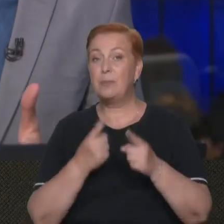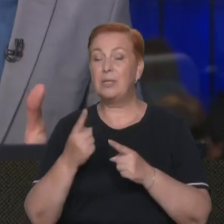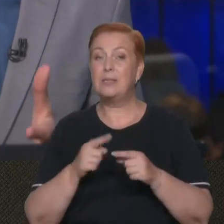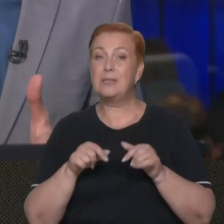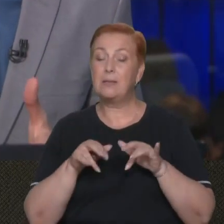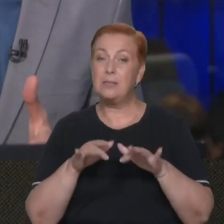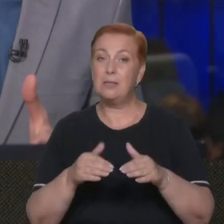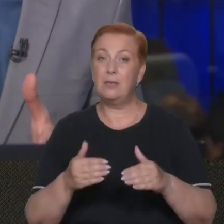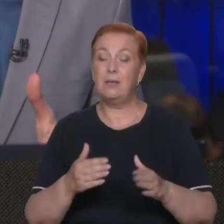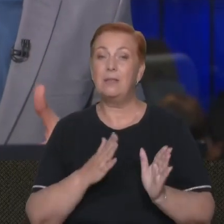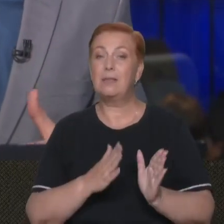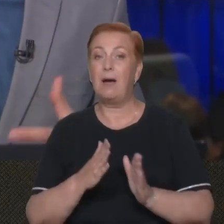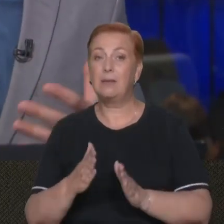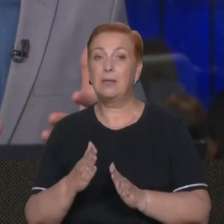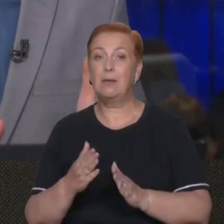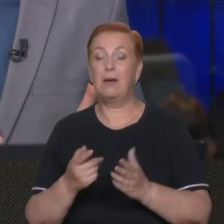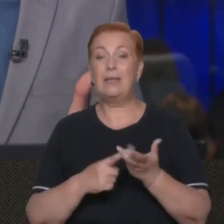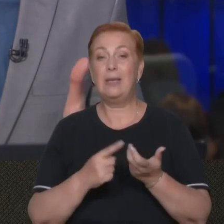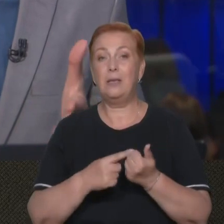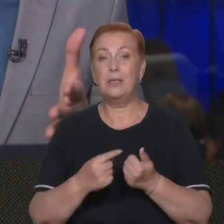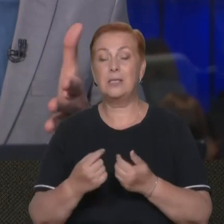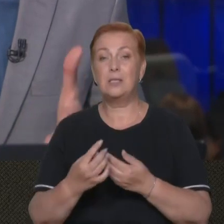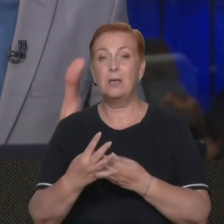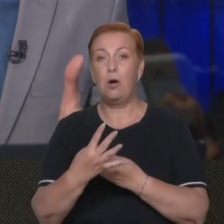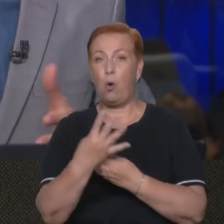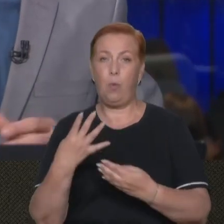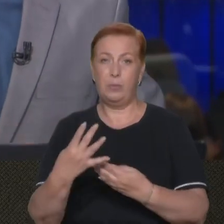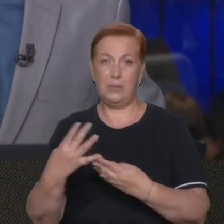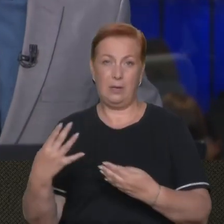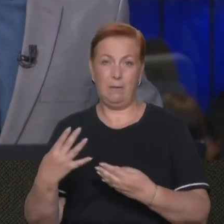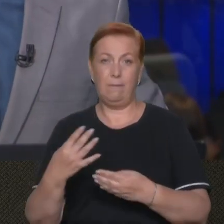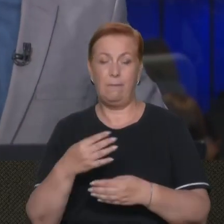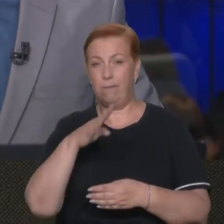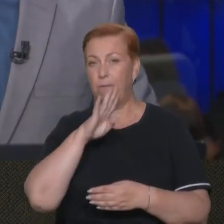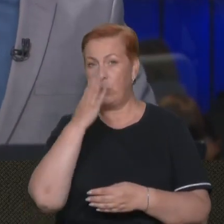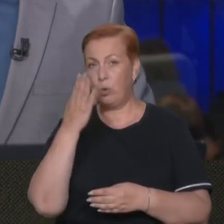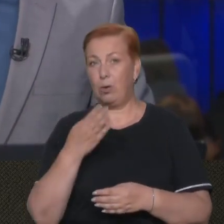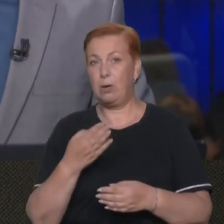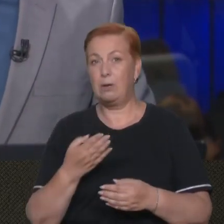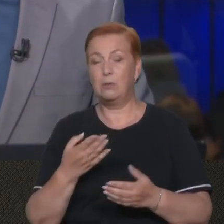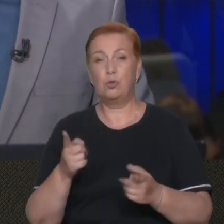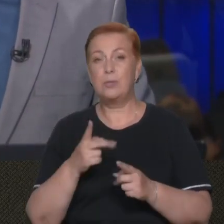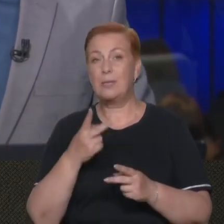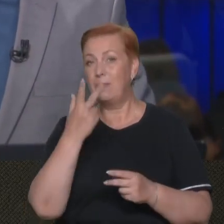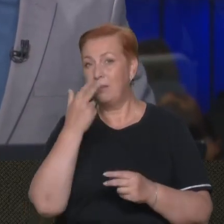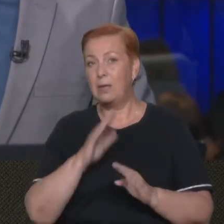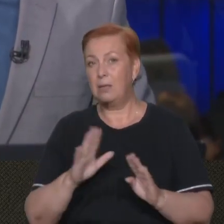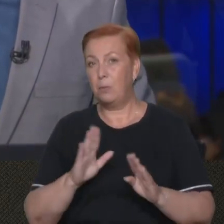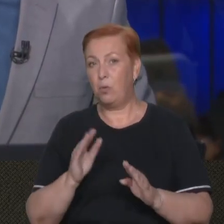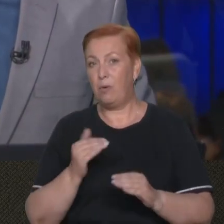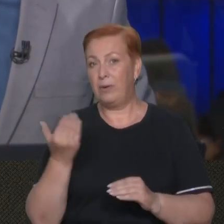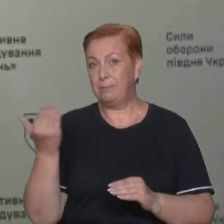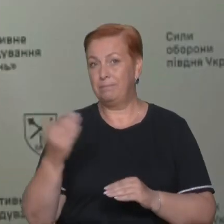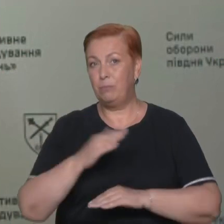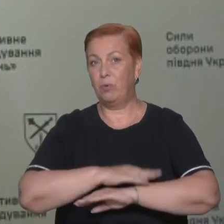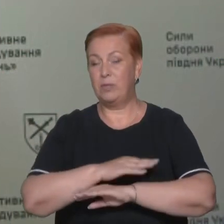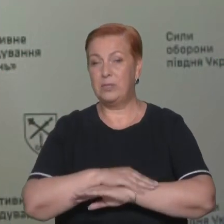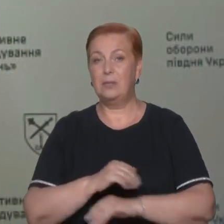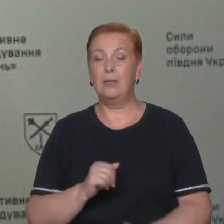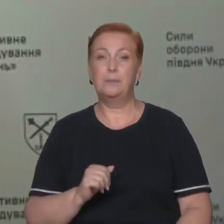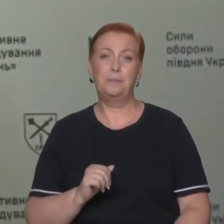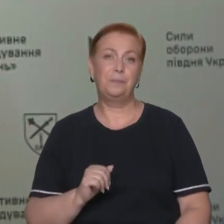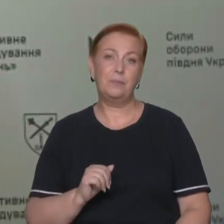і кількість обстрілів ворога, можливо, щось нетипове для його поведінки ви фіксуєте? Не те, щоб не